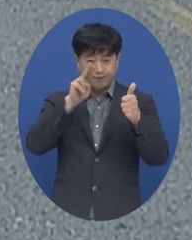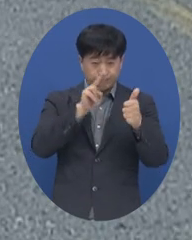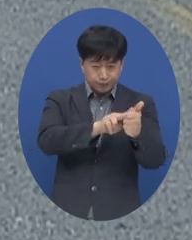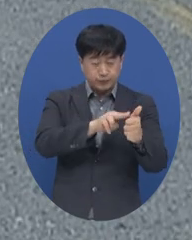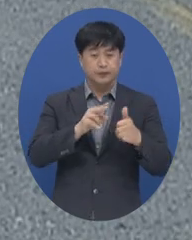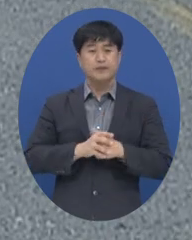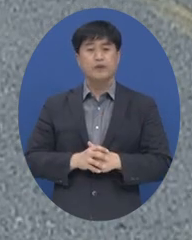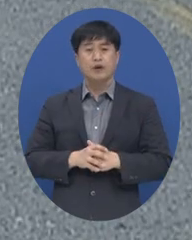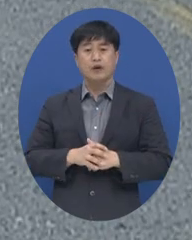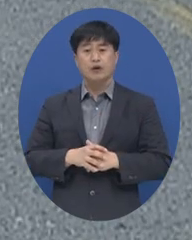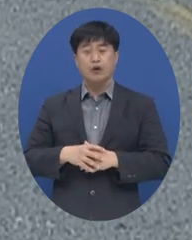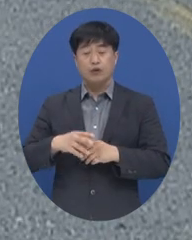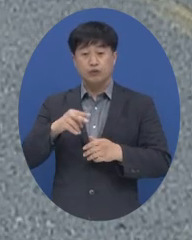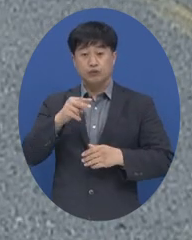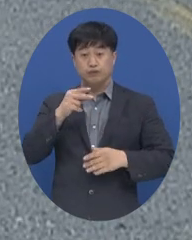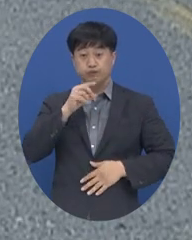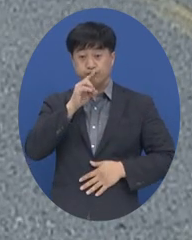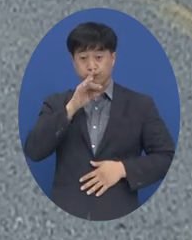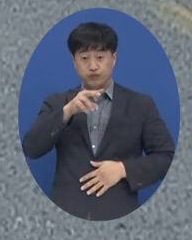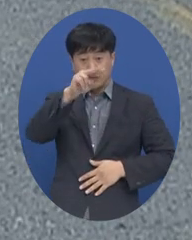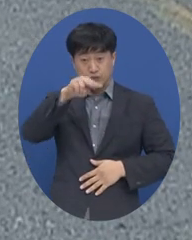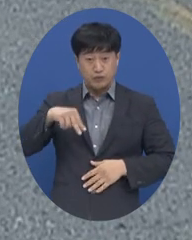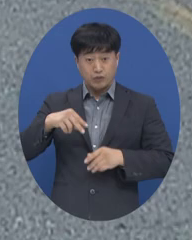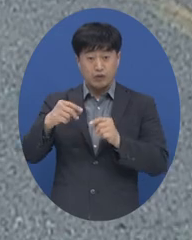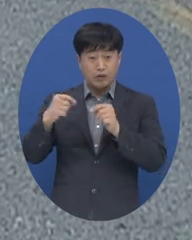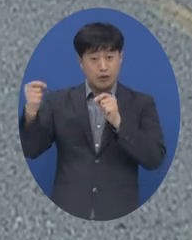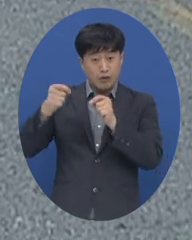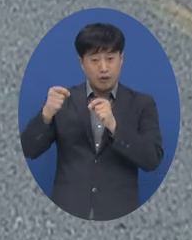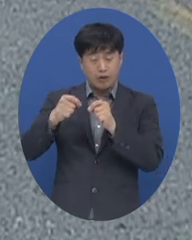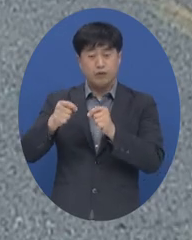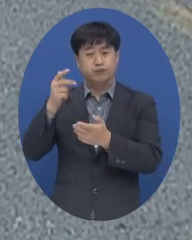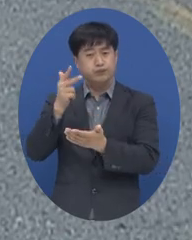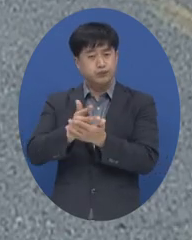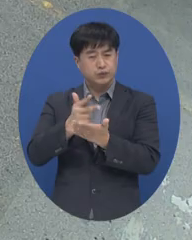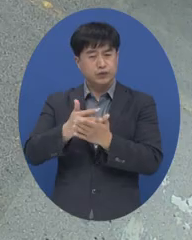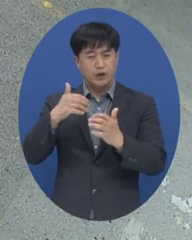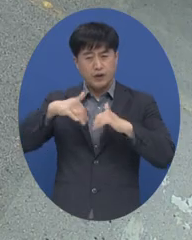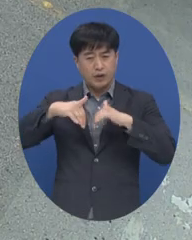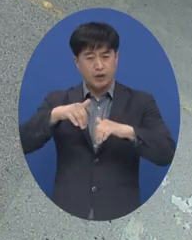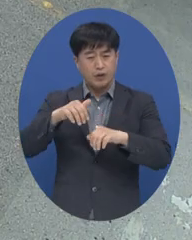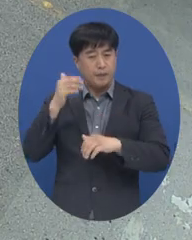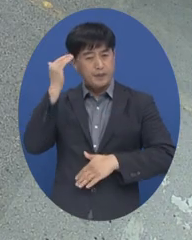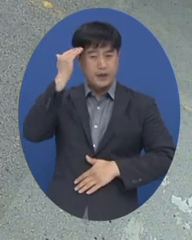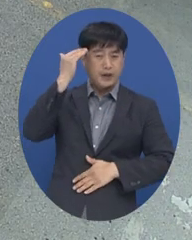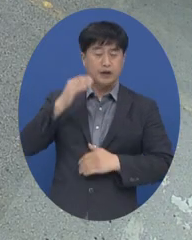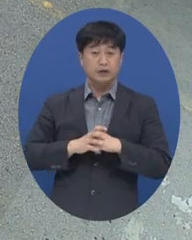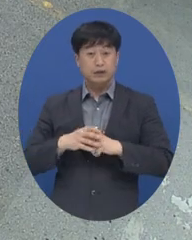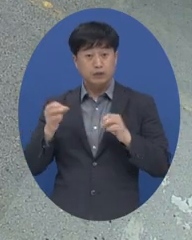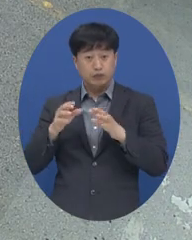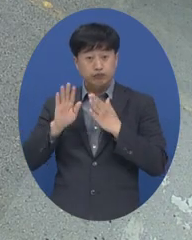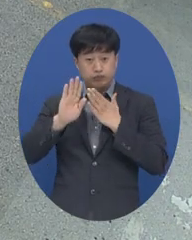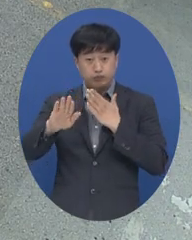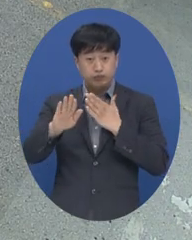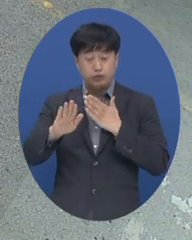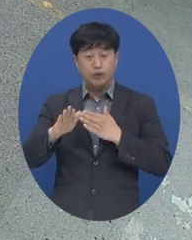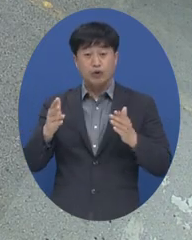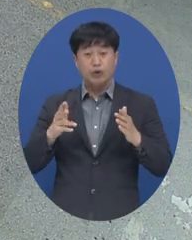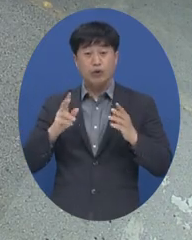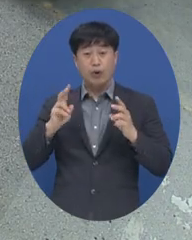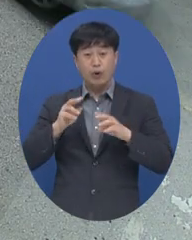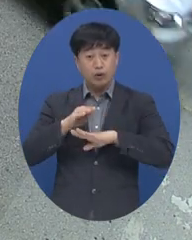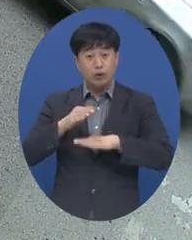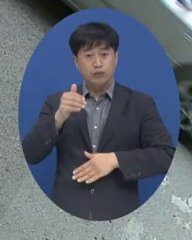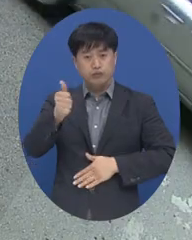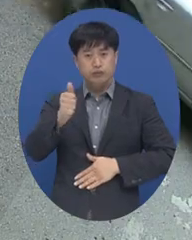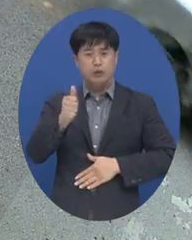승용차가 중앙성가 까이 주차돼 있어 도로에 통행을 방해 있기 때문입니다 잠시 후 이를 발견한 차 주인이 경